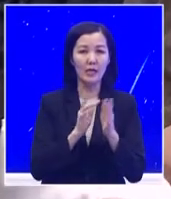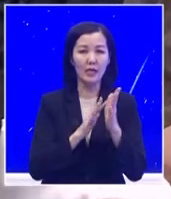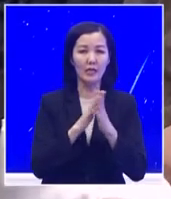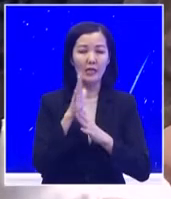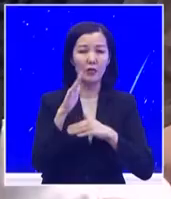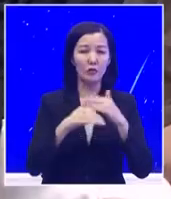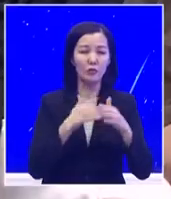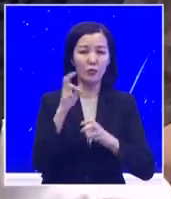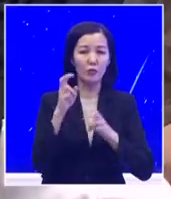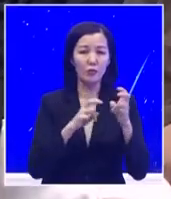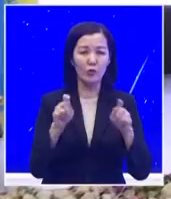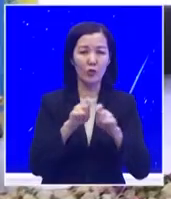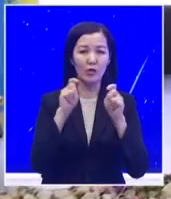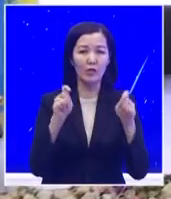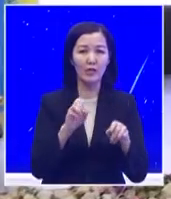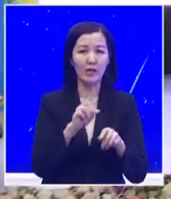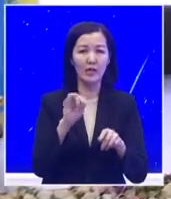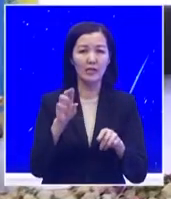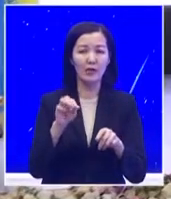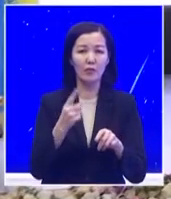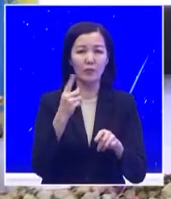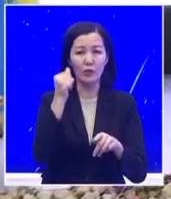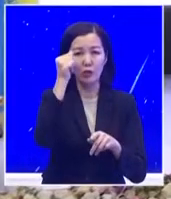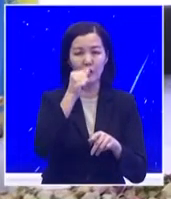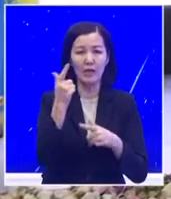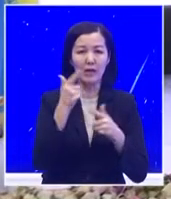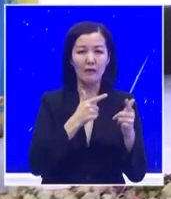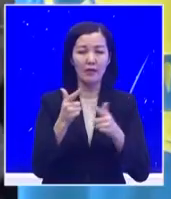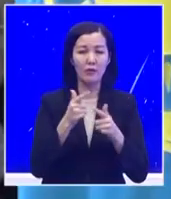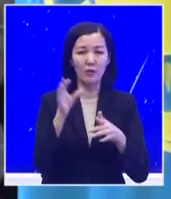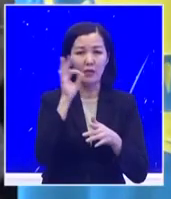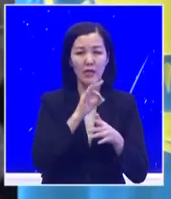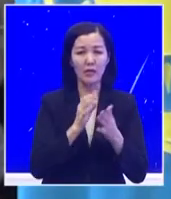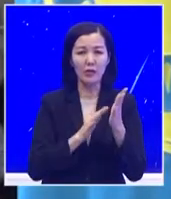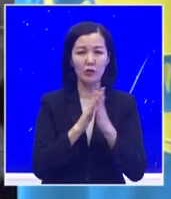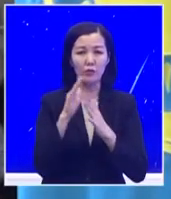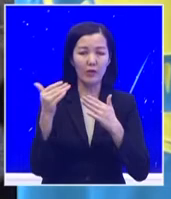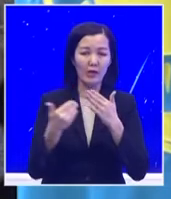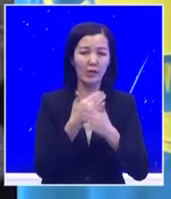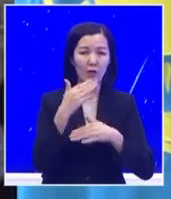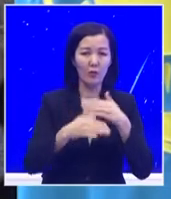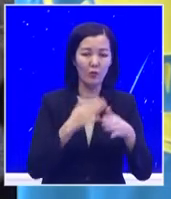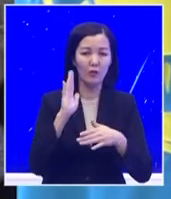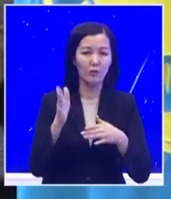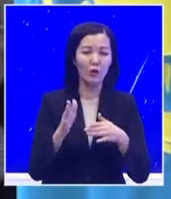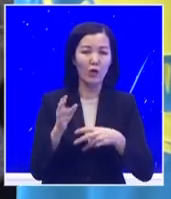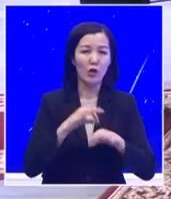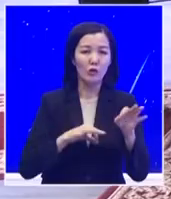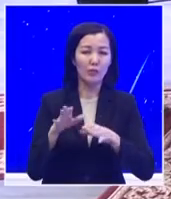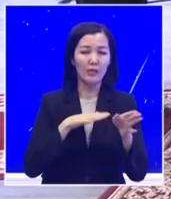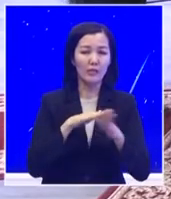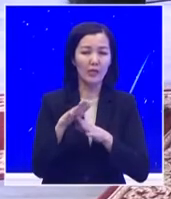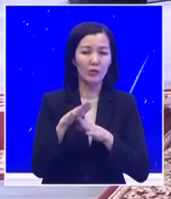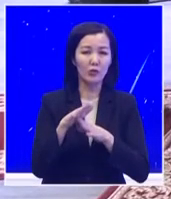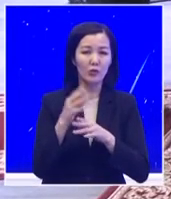ашылады. Яғни Азия Голд серіктестігі жылына 200 тонна дайын өнім болатын дәрілік шөптерді қайта өңдемек. Осылайша жобаны іске асыру